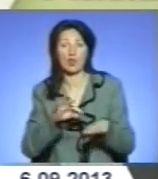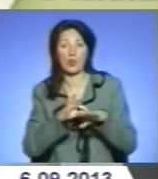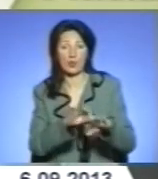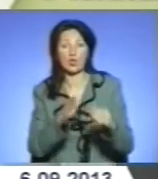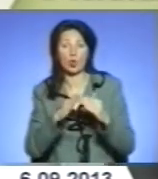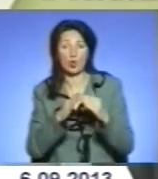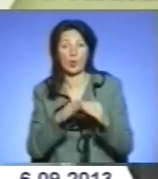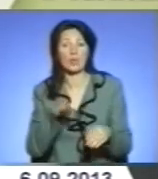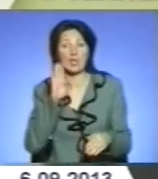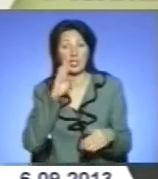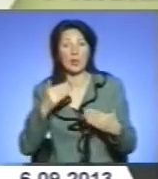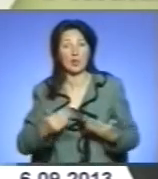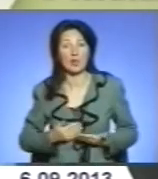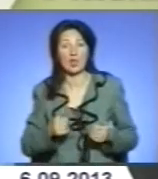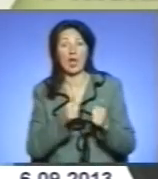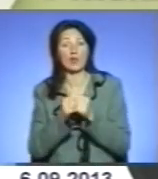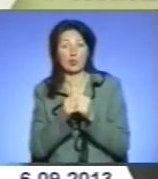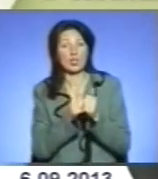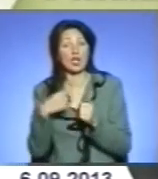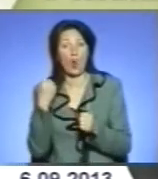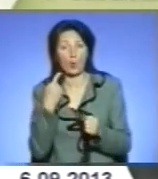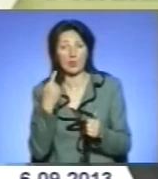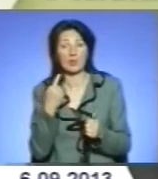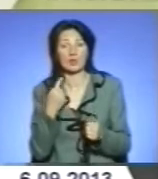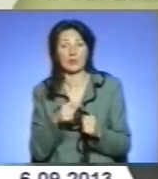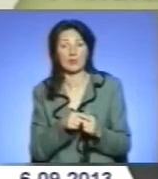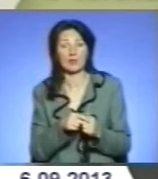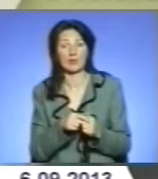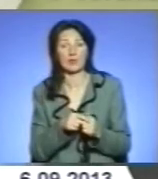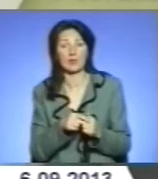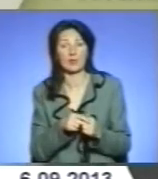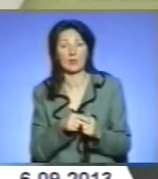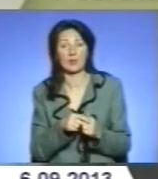вона проживала в сусідній області, ну, недалеко було йти додому.